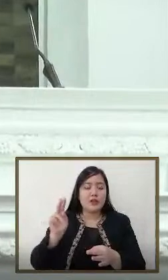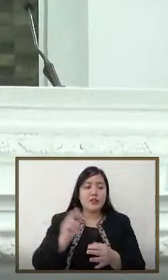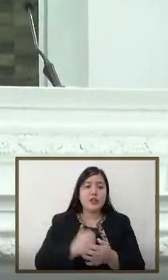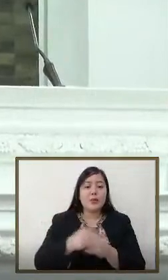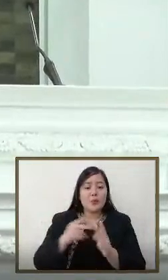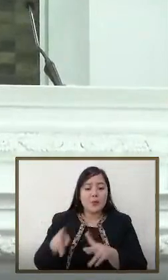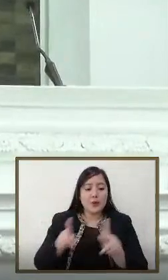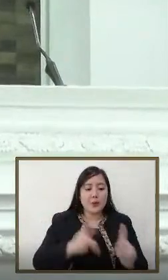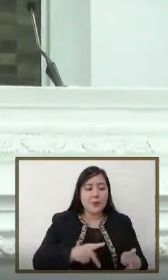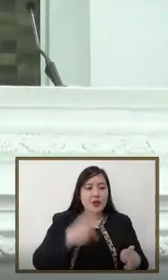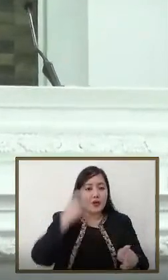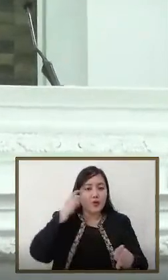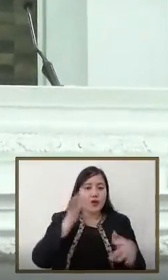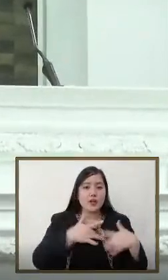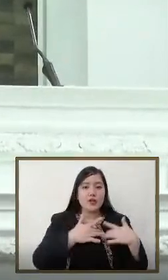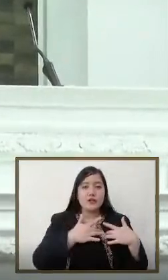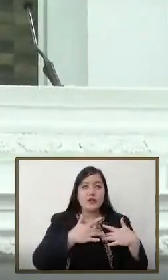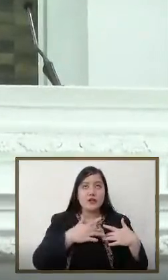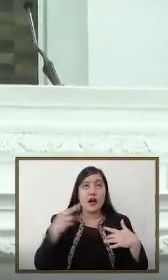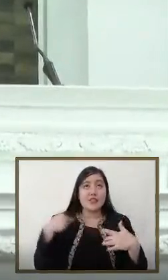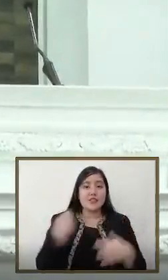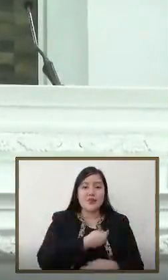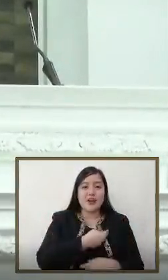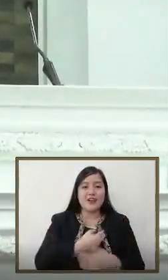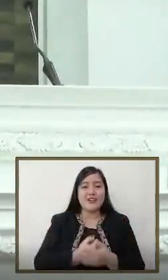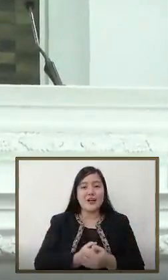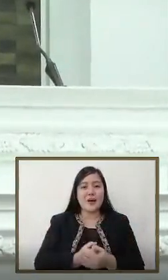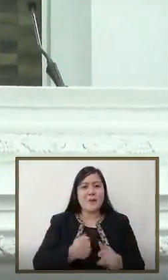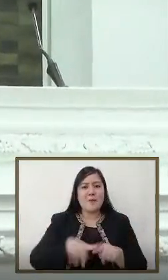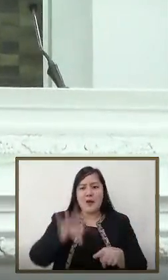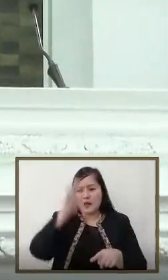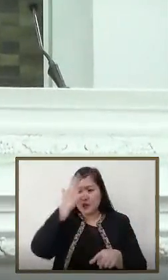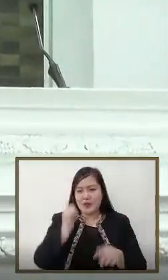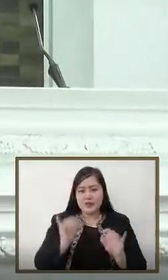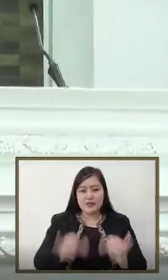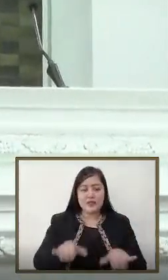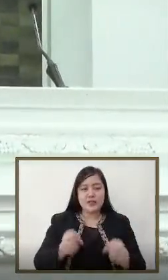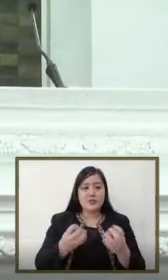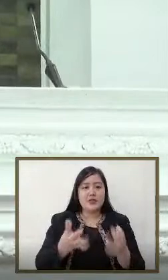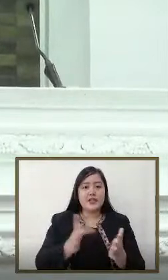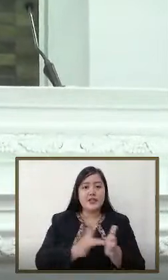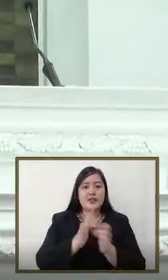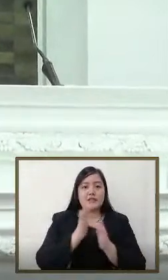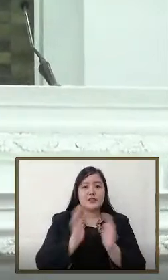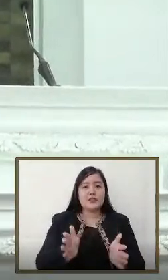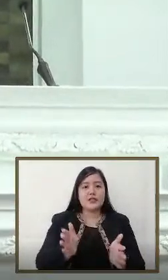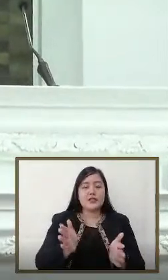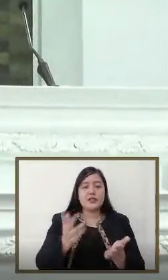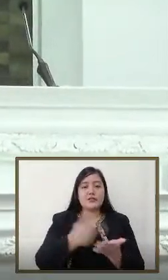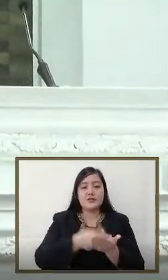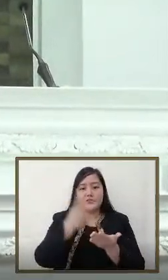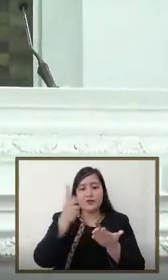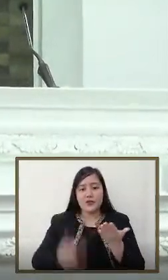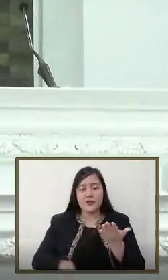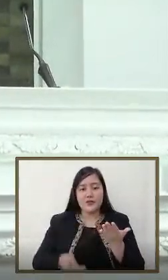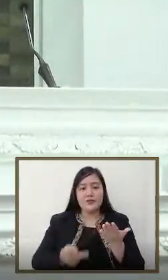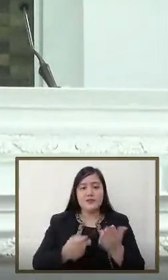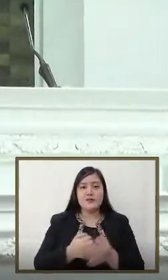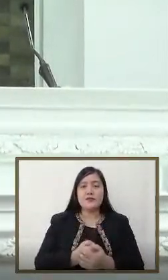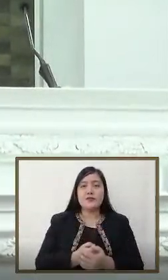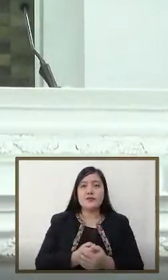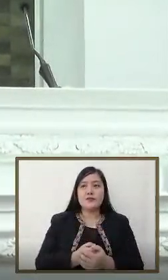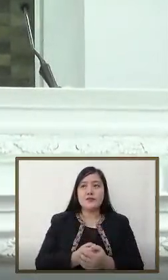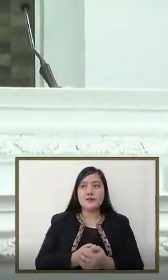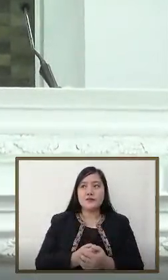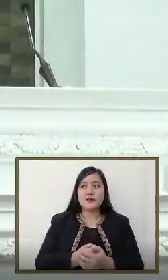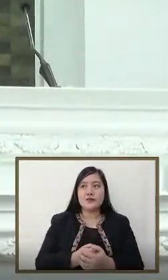lahat. Pero bakit may sumasablay pa rin? Alam niyo, kapatid, sa aking in-analyze ko,